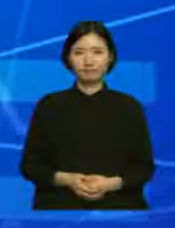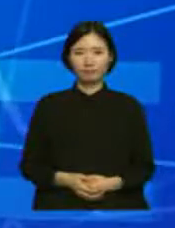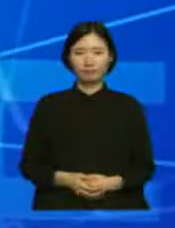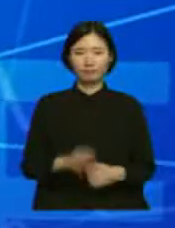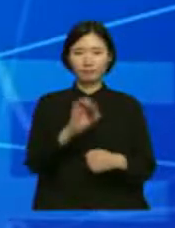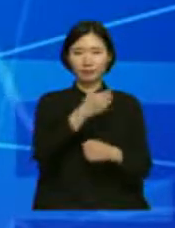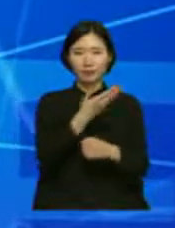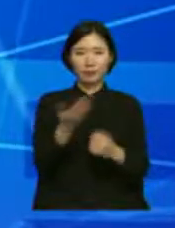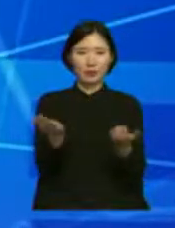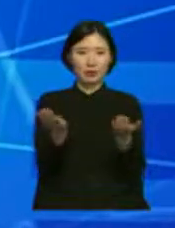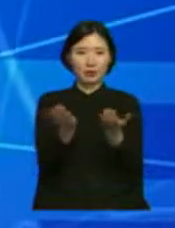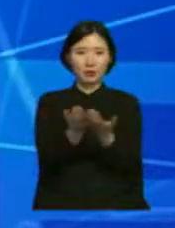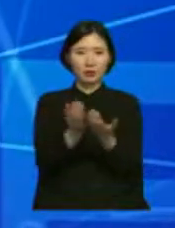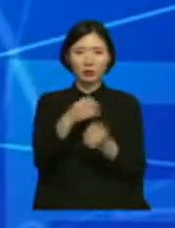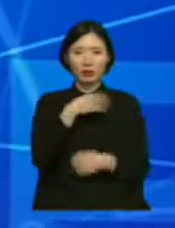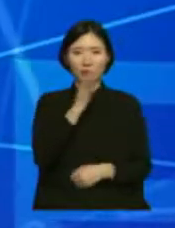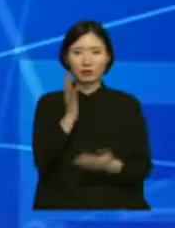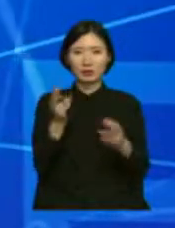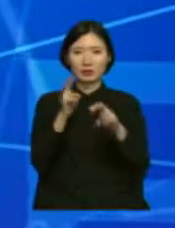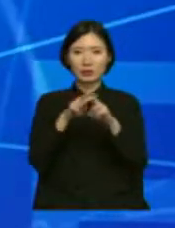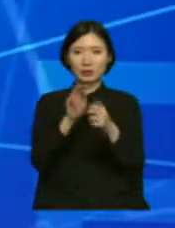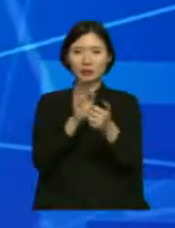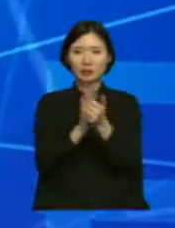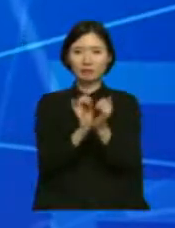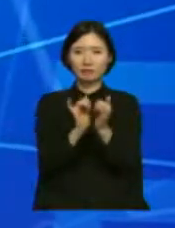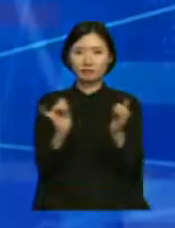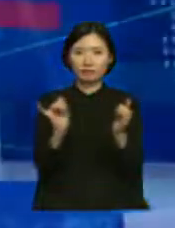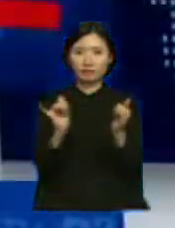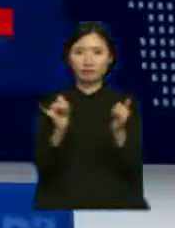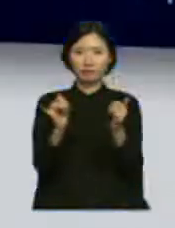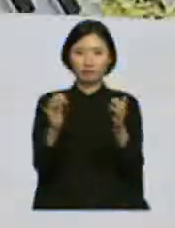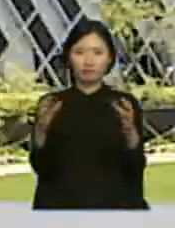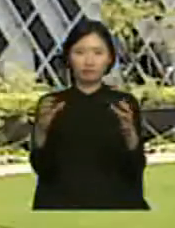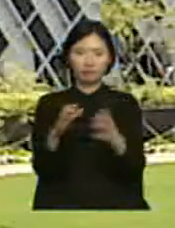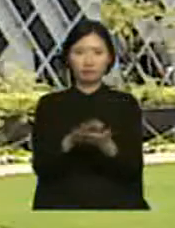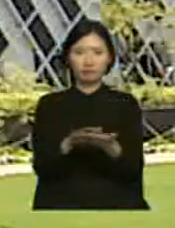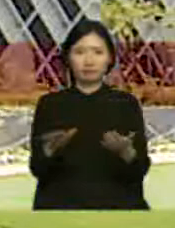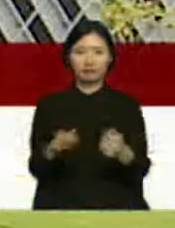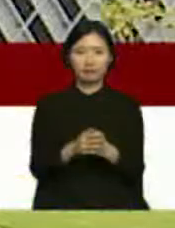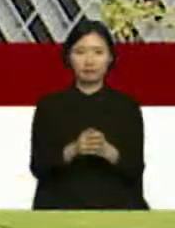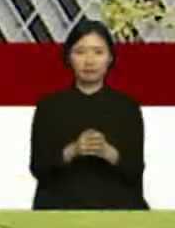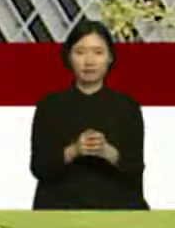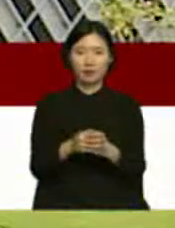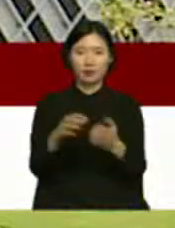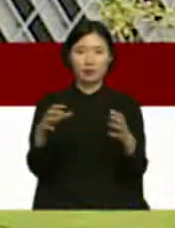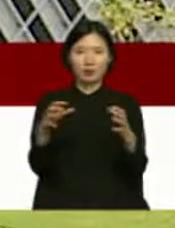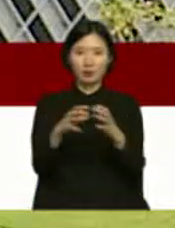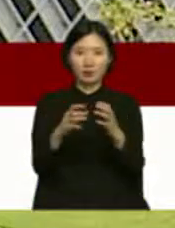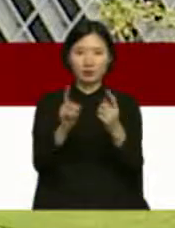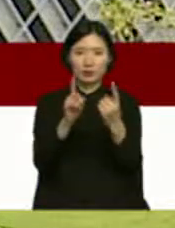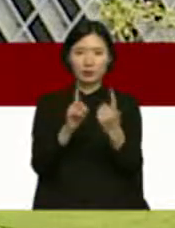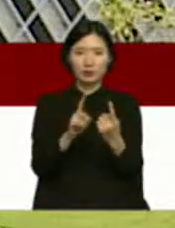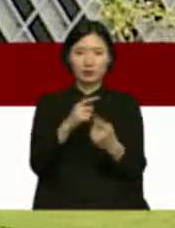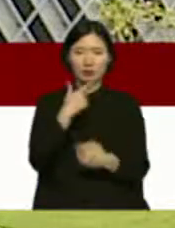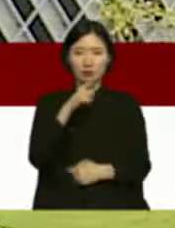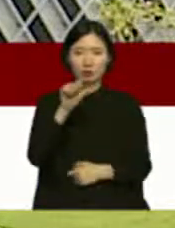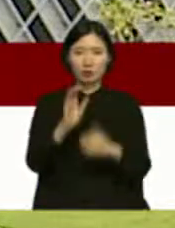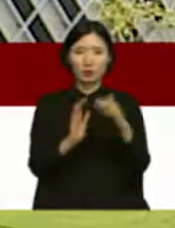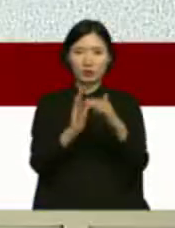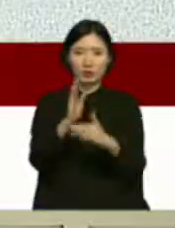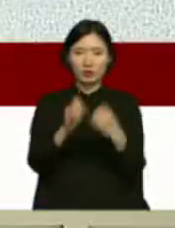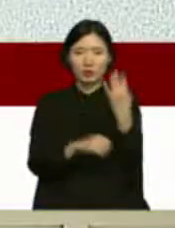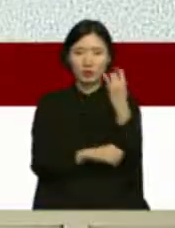강동구가 맟춤형 어르신 일자리 지원자를 모집합니다 모집 대상은 만 65세이상